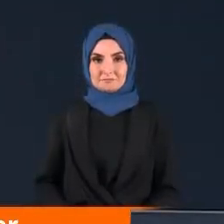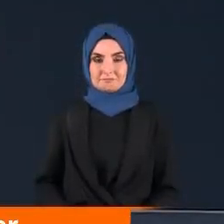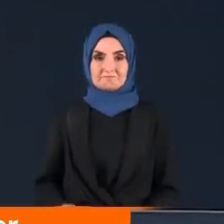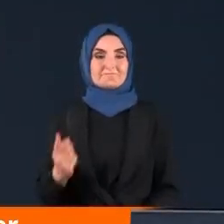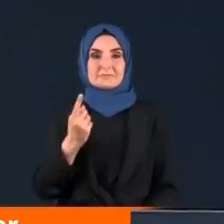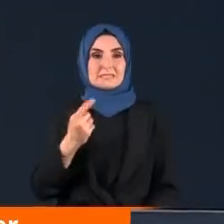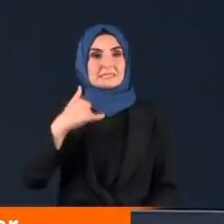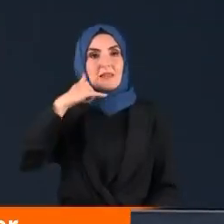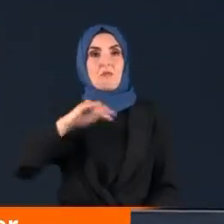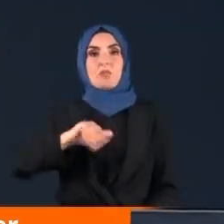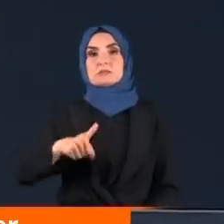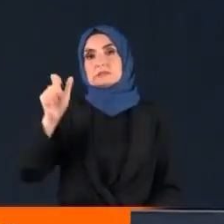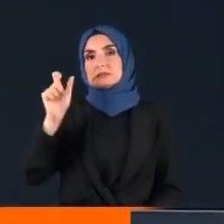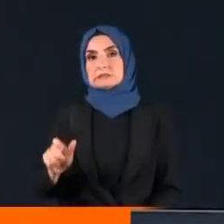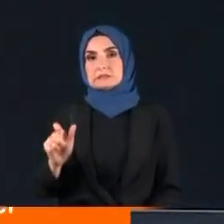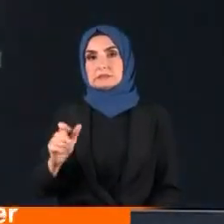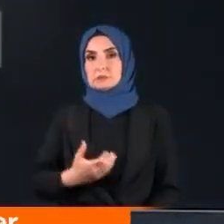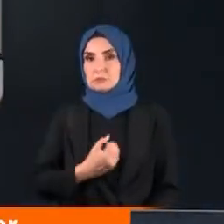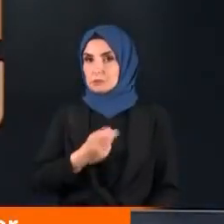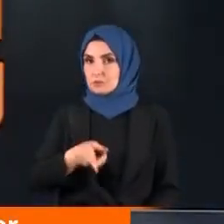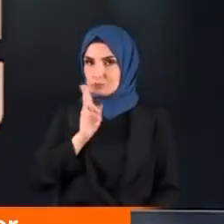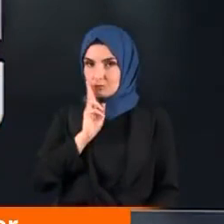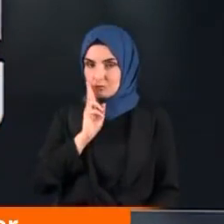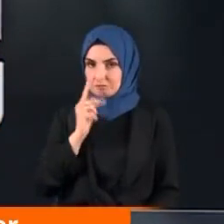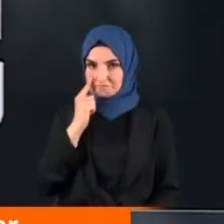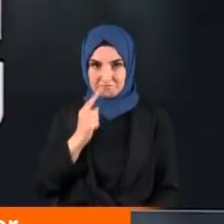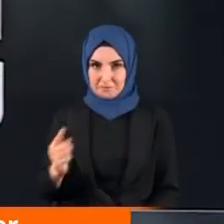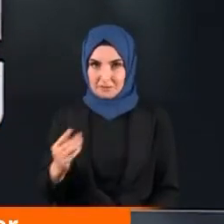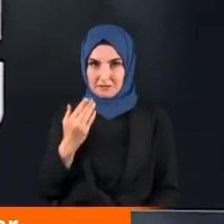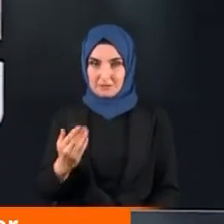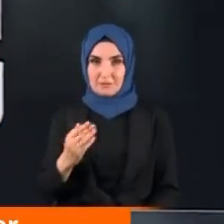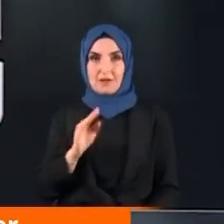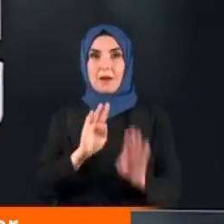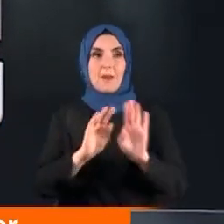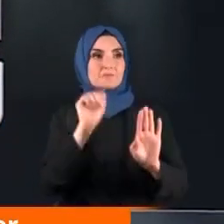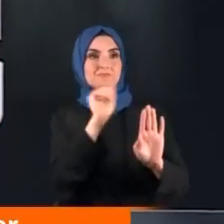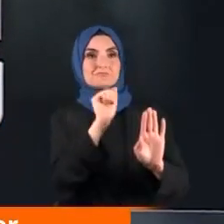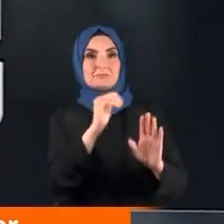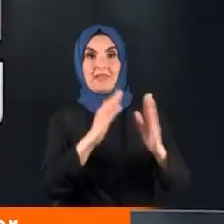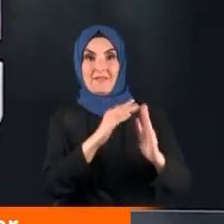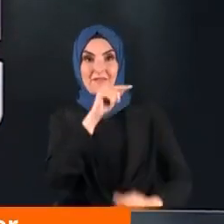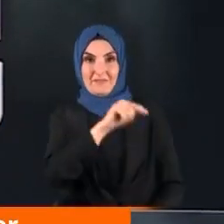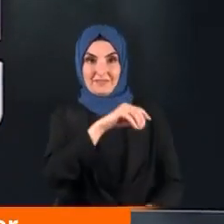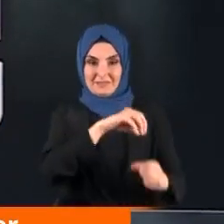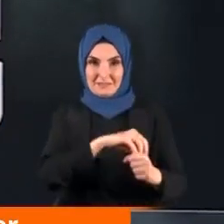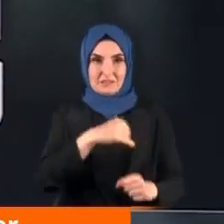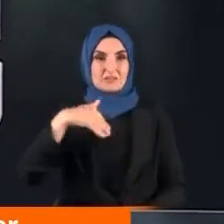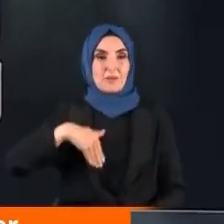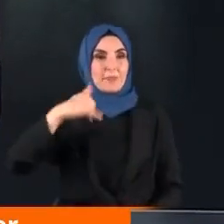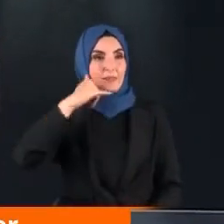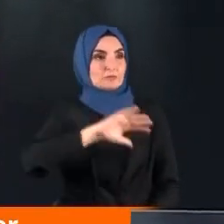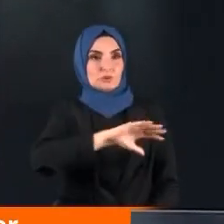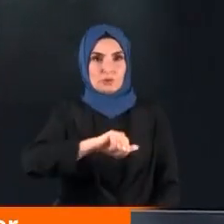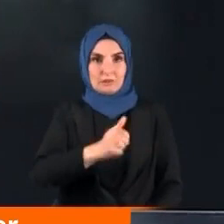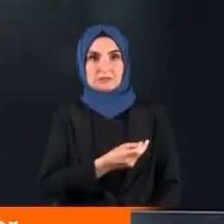Ve bir telefon hırsızının acı sonu var sırada. Kapısını çaldı evden, bir cep telefonu çalıp kaçarken düştü, boynunu